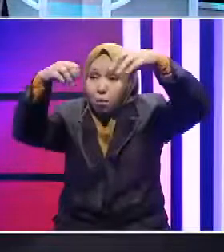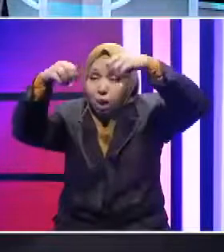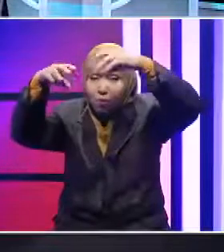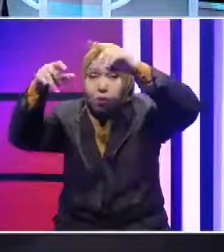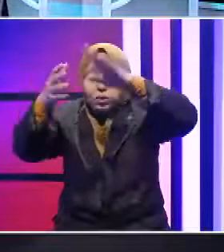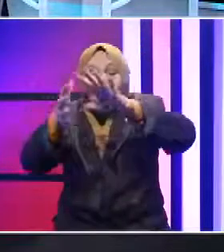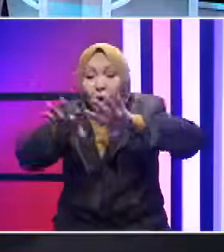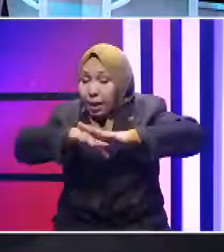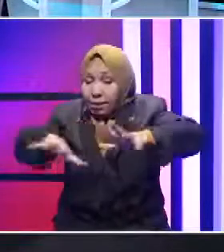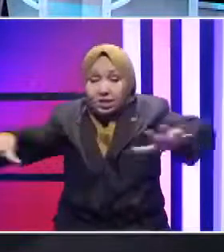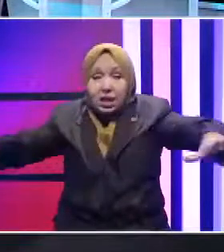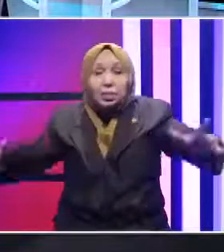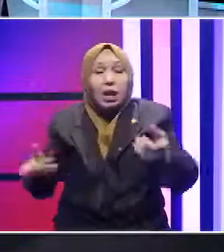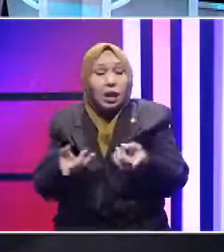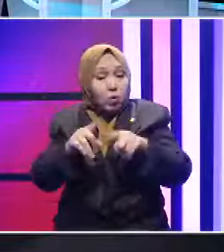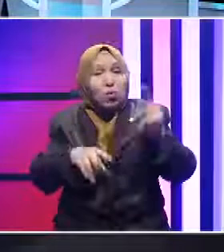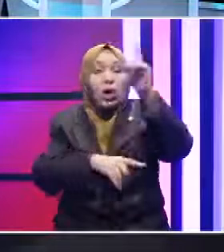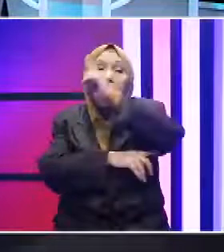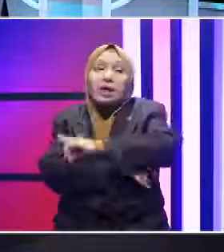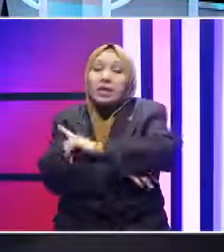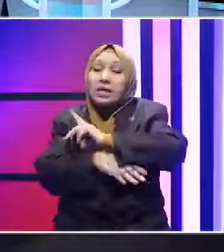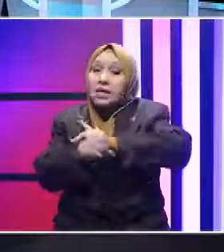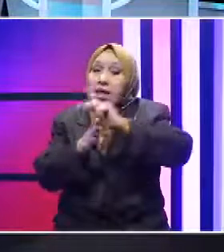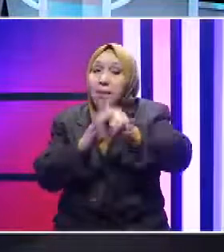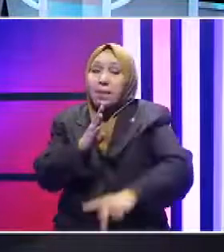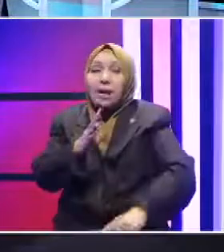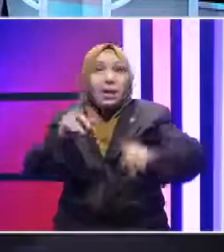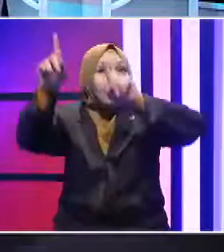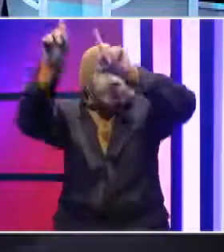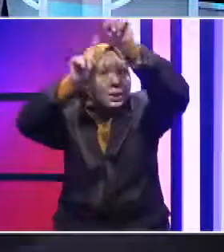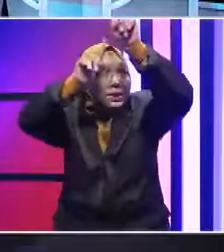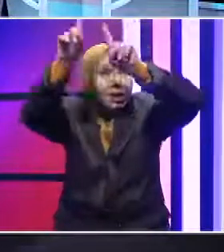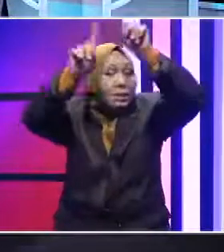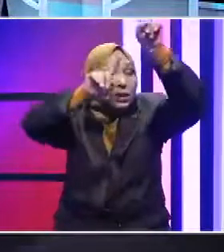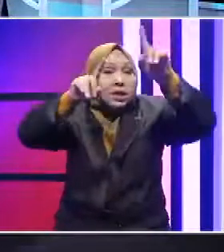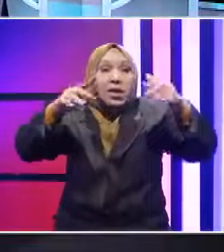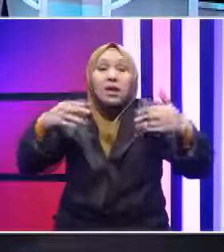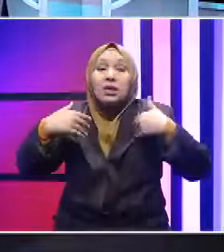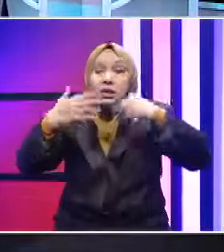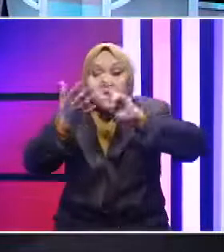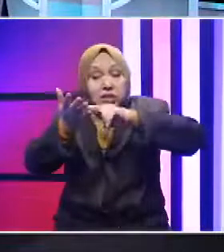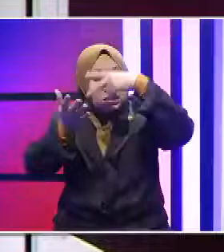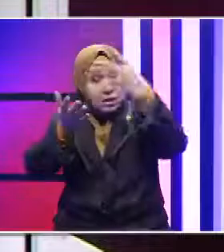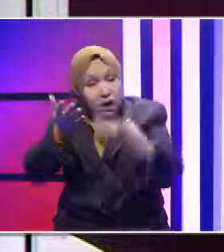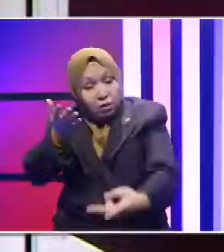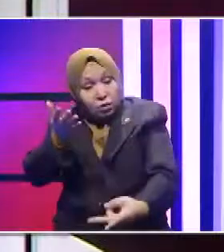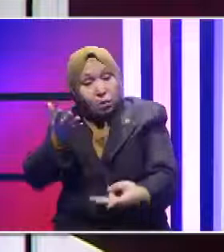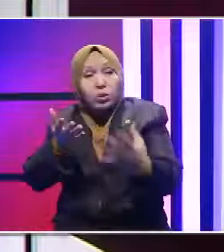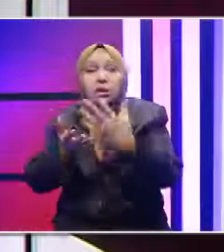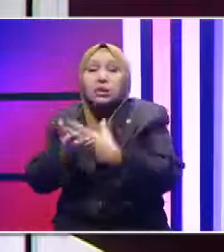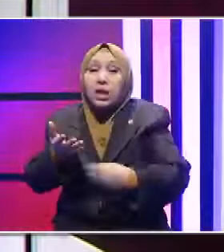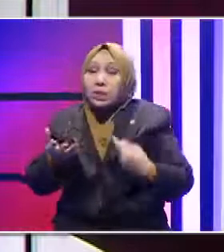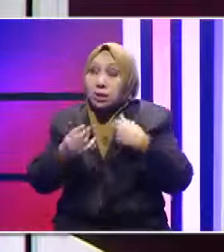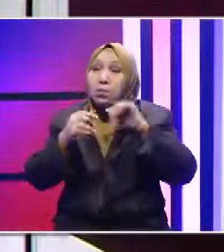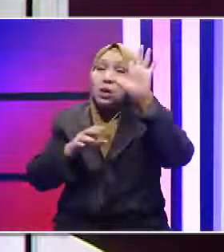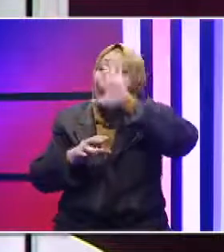yang berlaku bila berlakunya hari kiamat, di mana bintang-bintang yang ada jatuh, ya, jatuh. Dan kita boleh